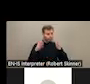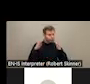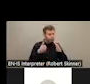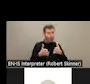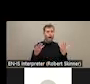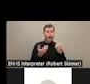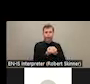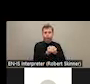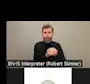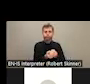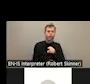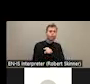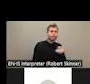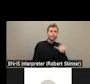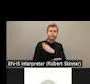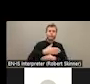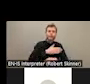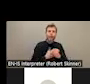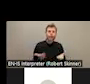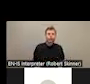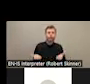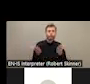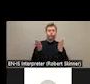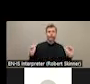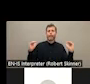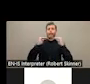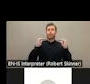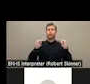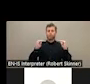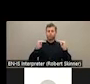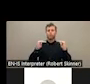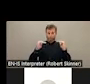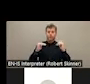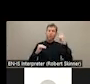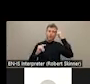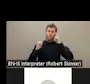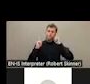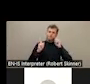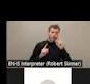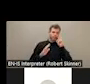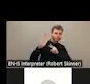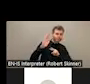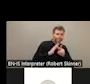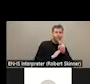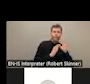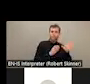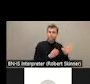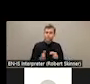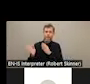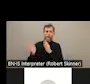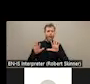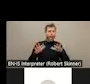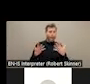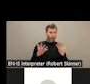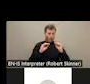chances pour assurer à tous les enfants handicapés, sur la base de l'égalité avec les autres enfants, la possibilité de